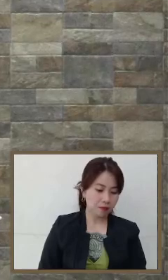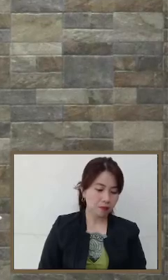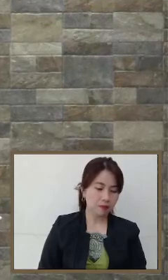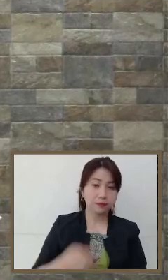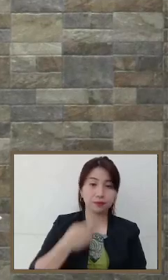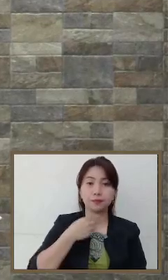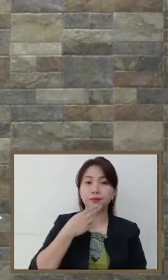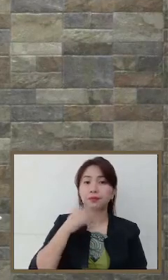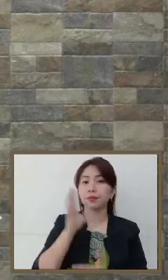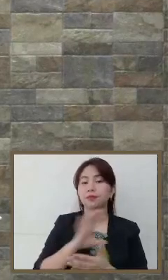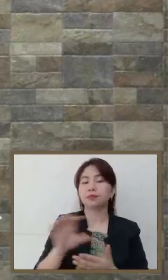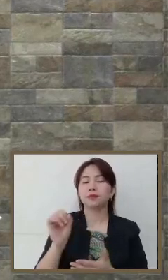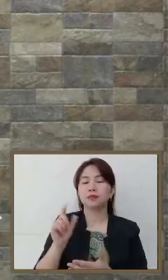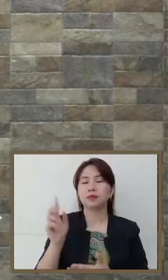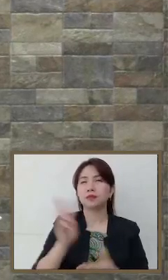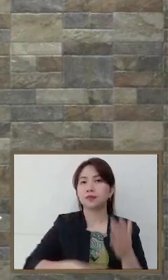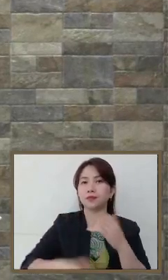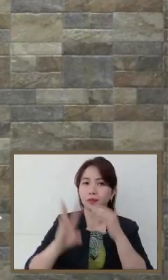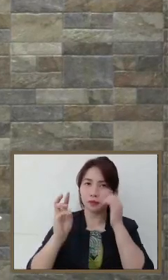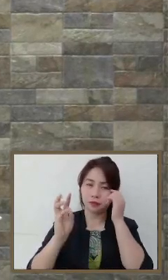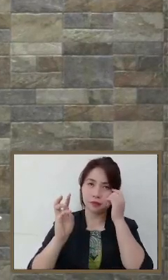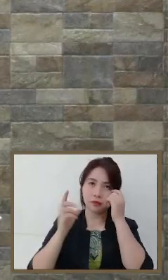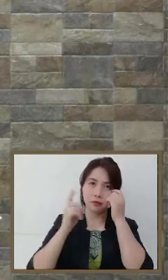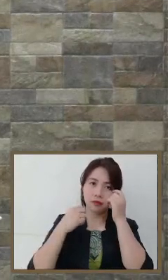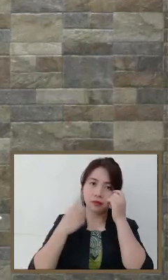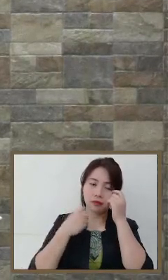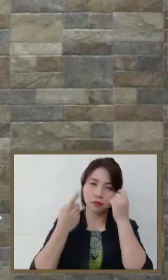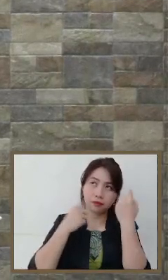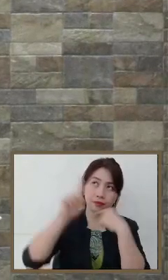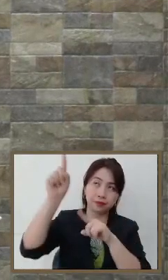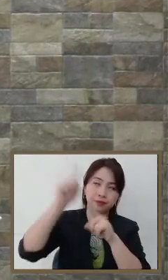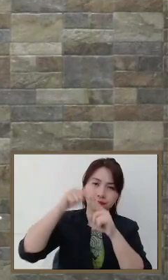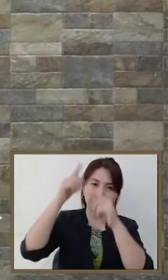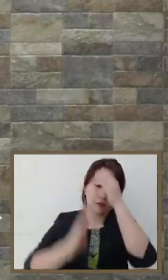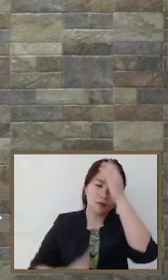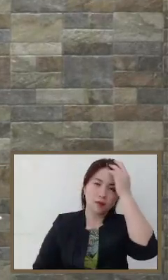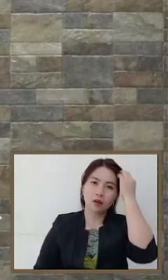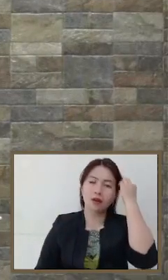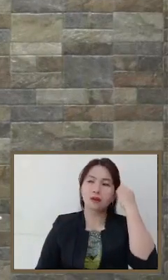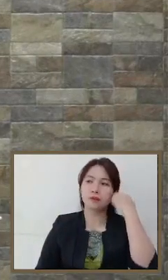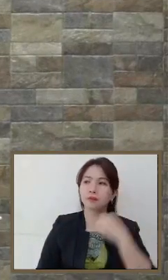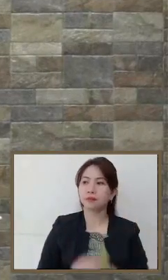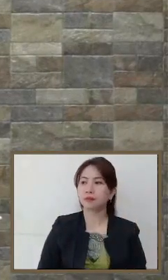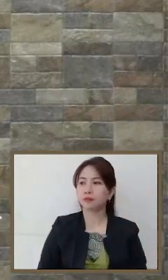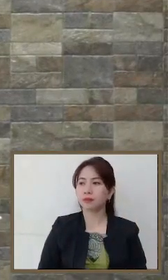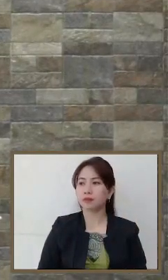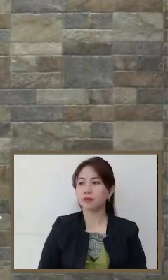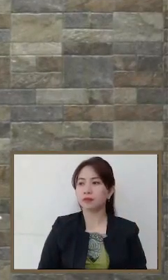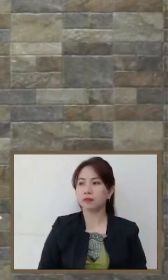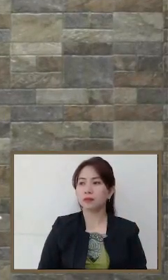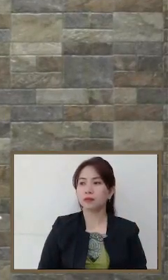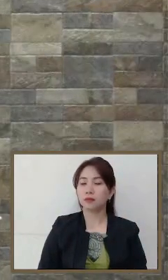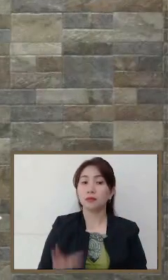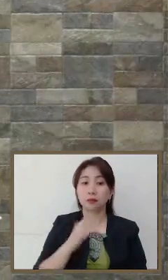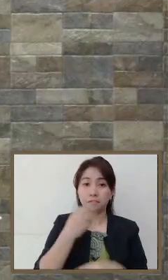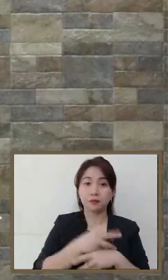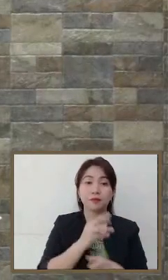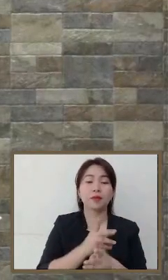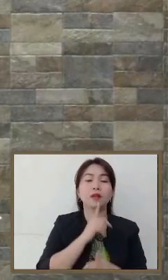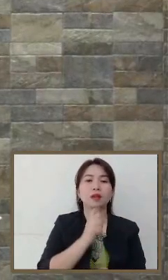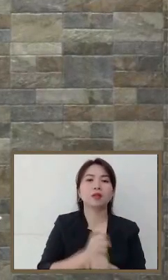chapter number 11 verse number 6 sa sino mang lumalapit sa Diyos Dapat talagang Siguraduhin mo na Diyos ang nilalapitan